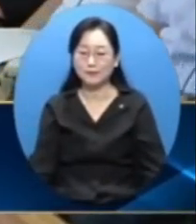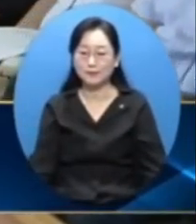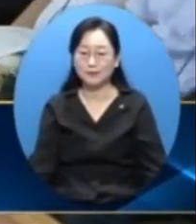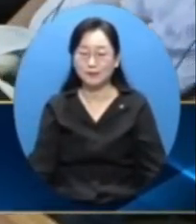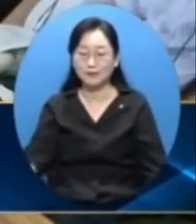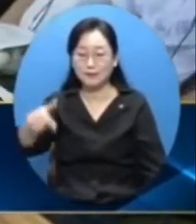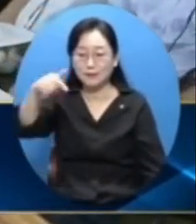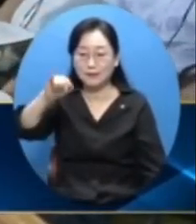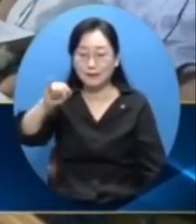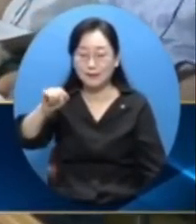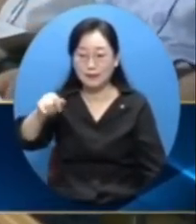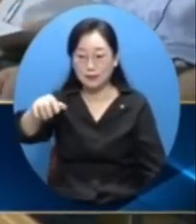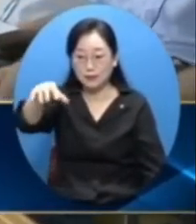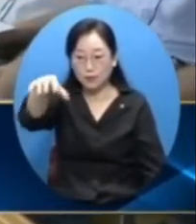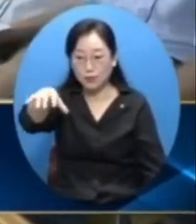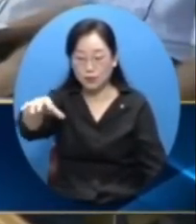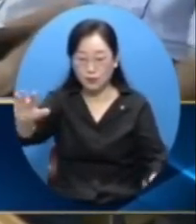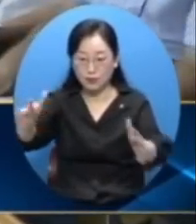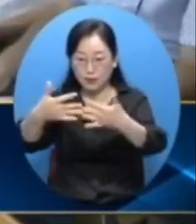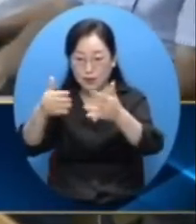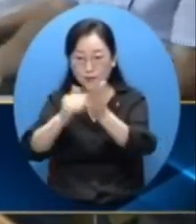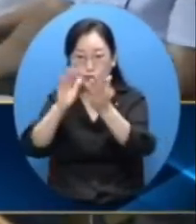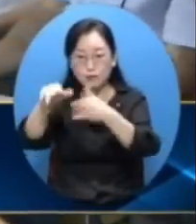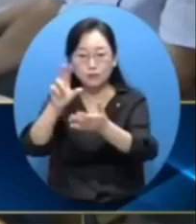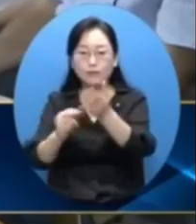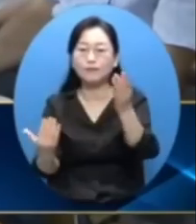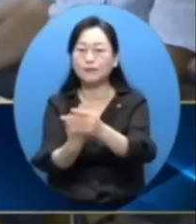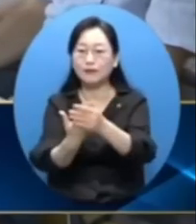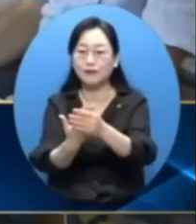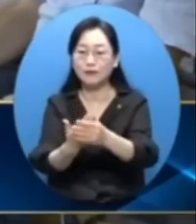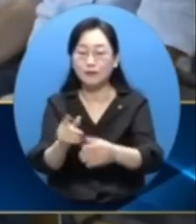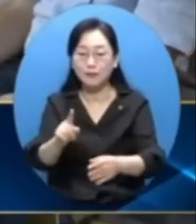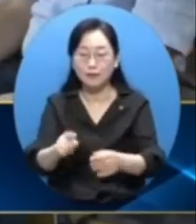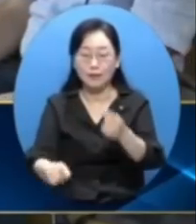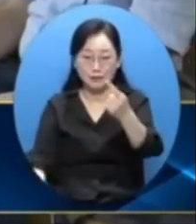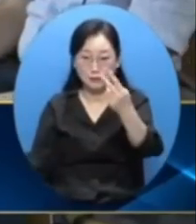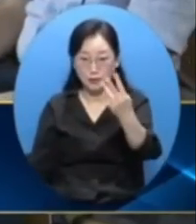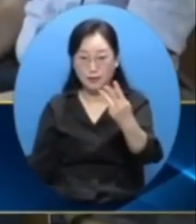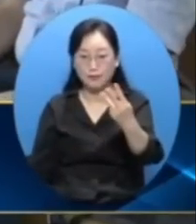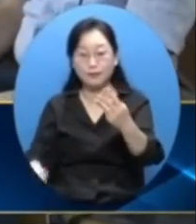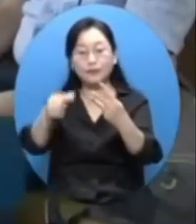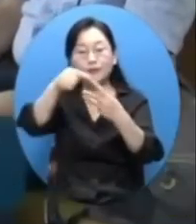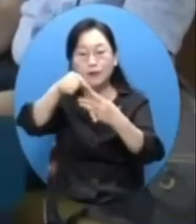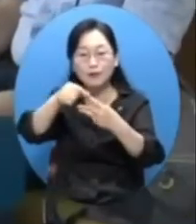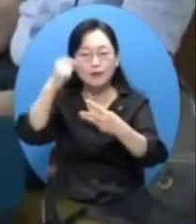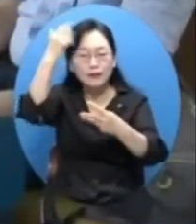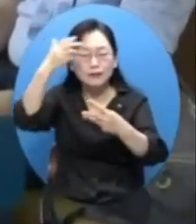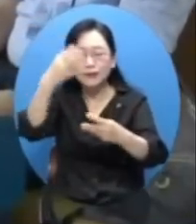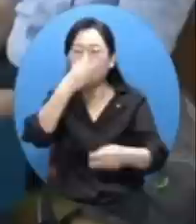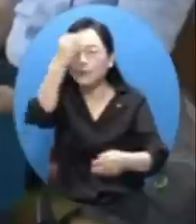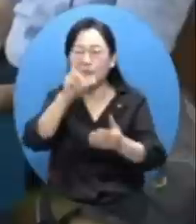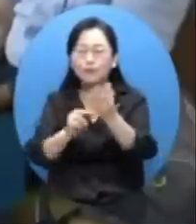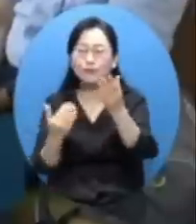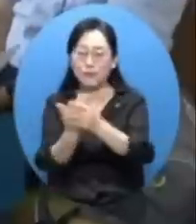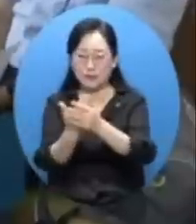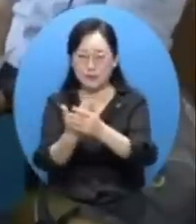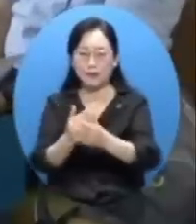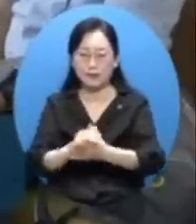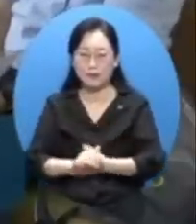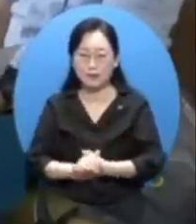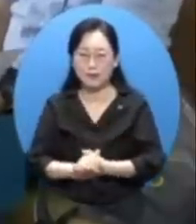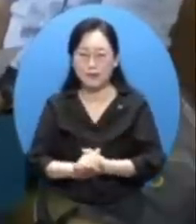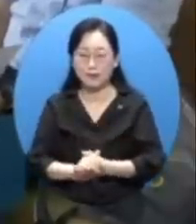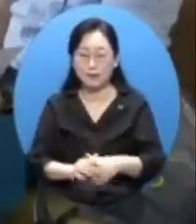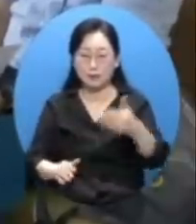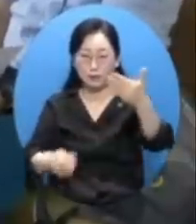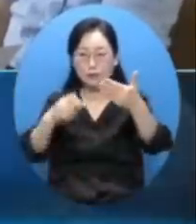기본 족속과 계약을 맺고 난 다음 큰 문제가 생겼습니다. 오늘 세 가지 교훈인데 첫째로 영적 교만은 문제를 가져온다고 하는 것입니다.